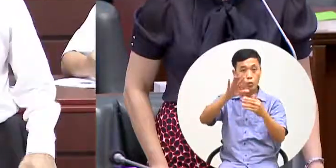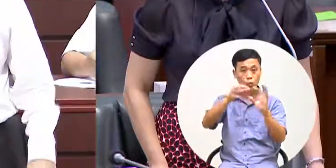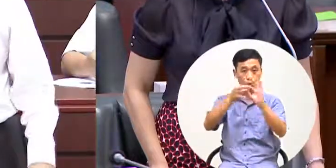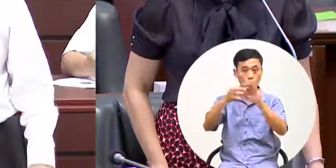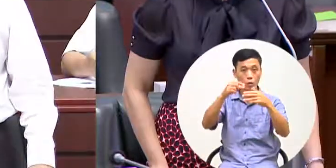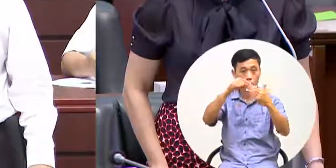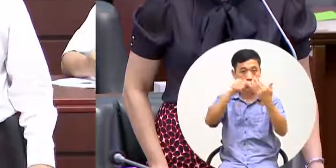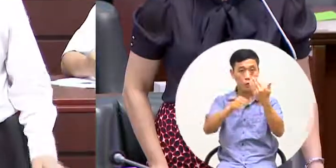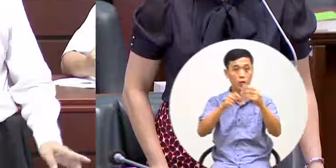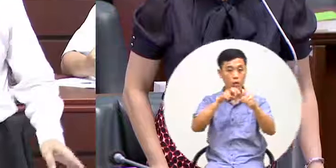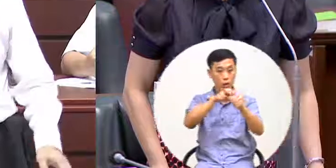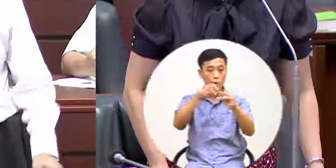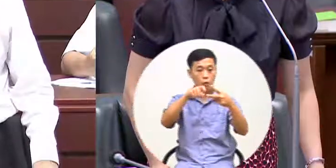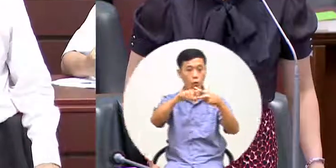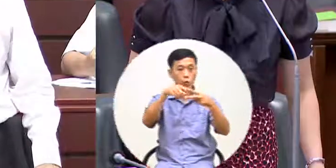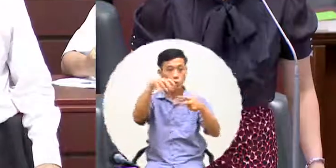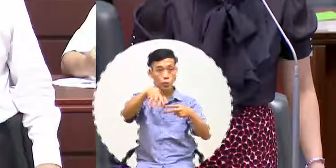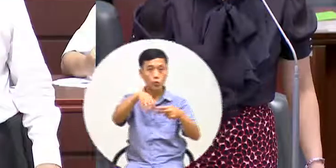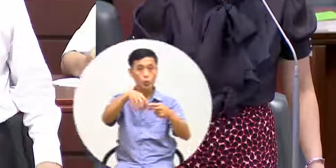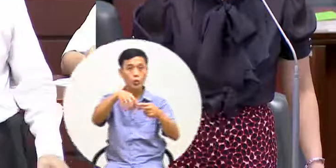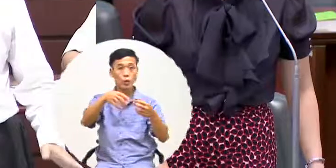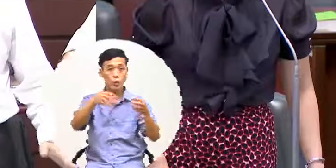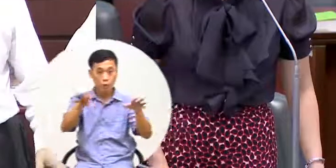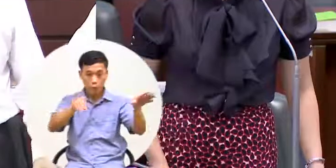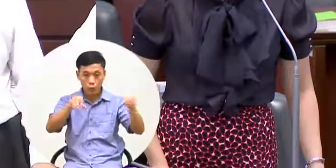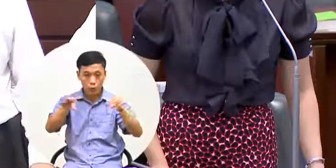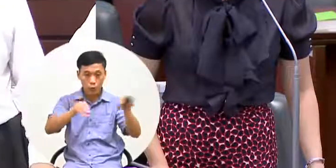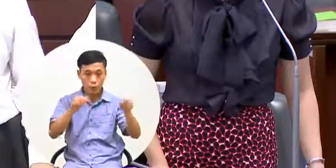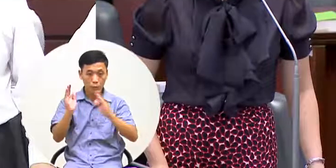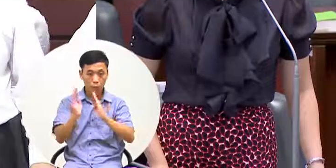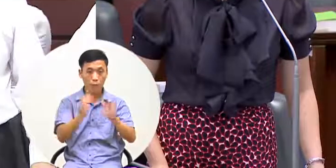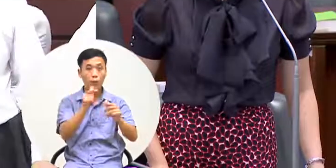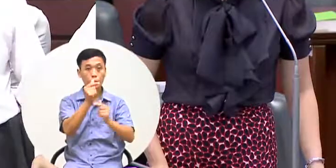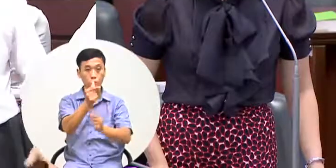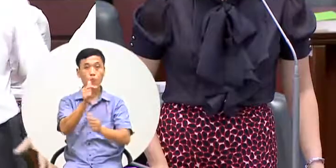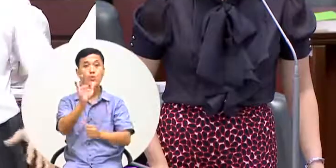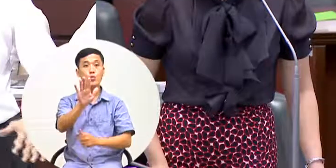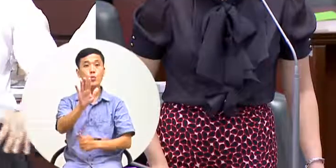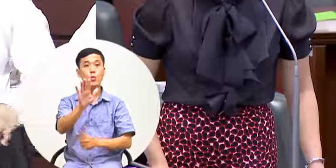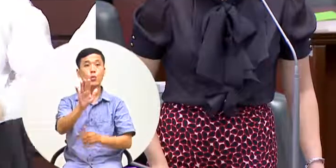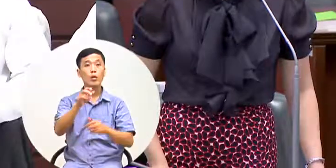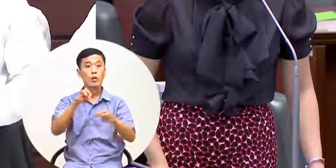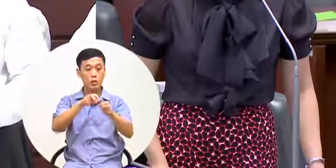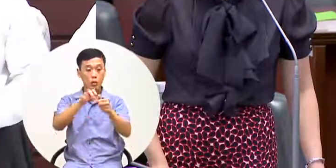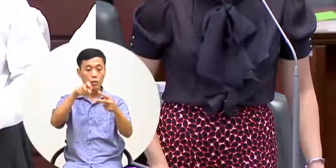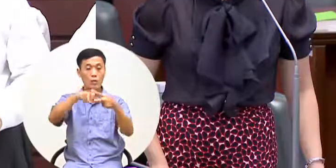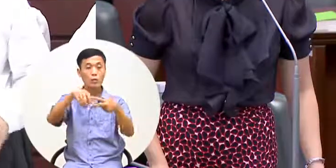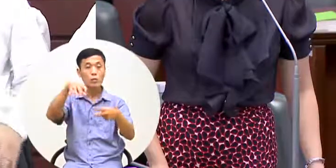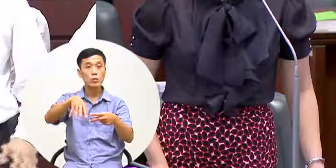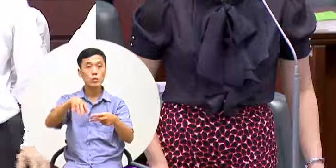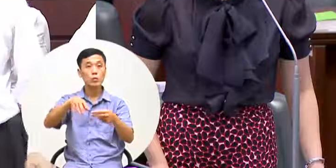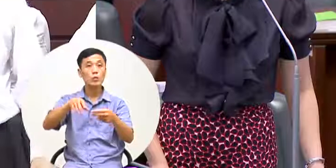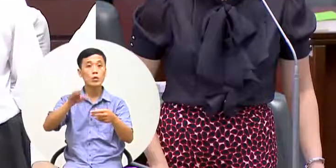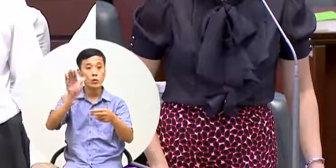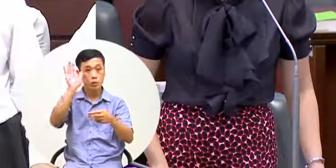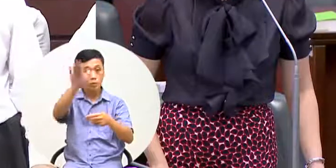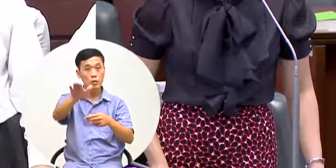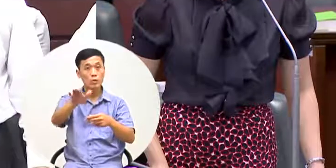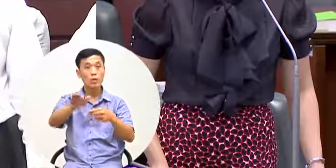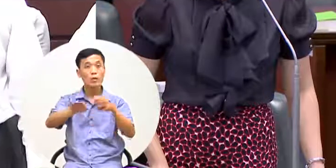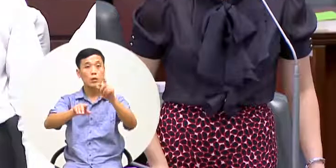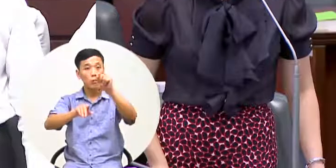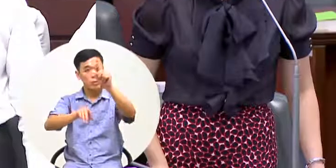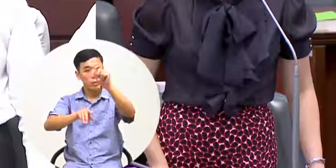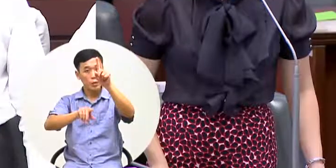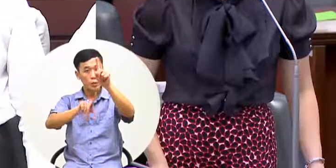好了。另外哈，养工处这边也在下个月会把这些汇整完，拟定一个树